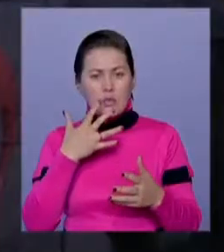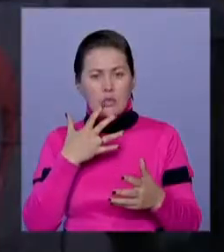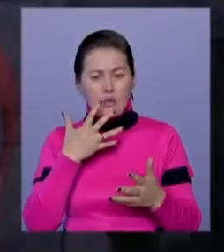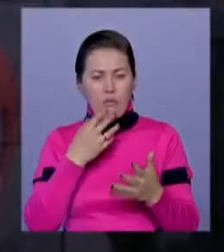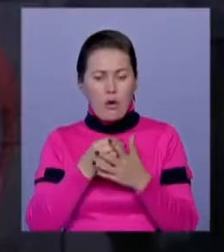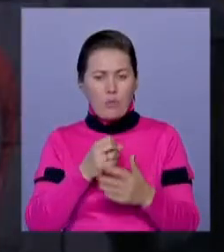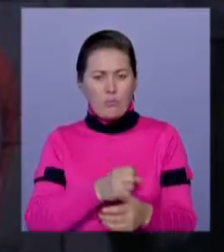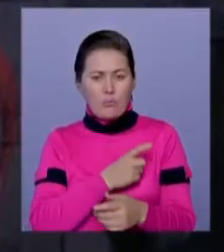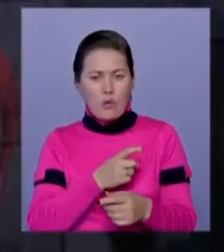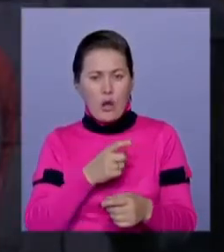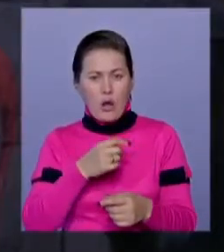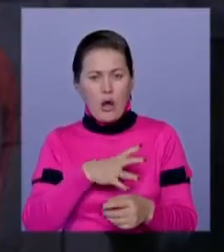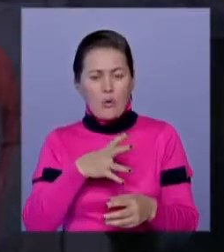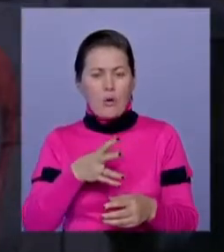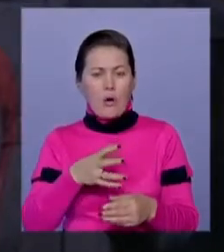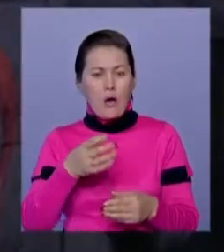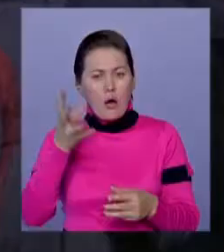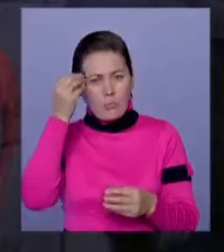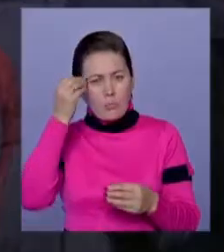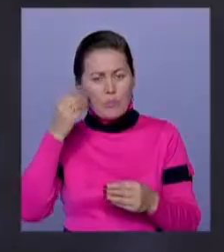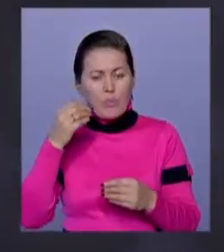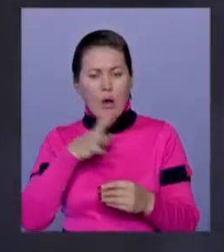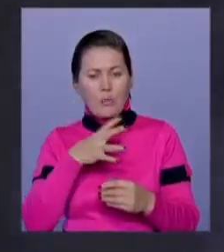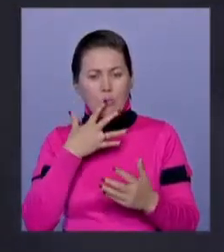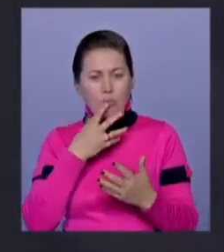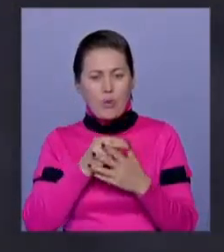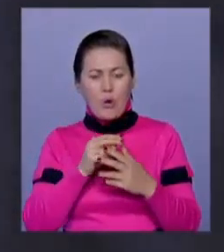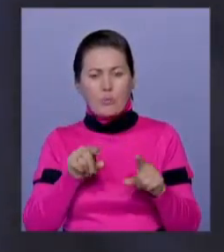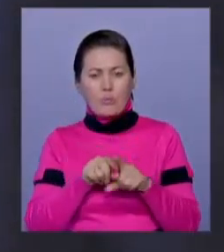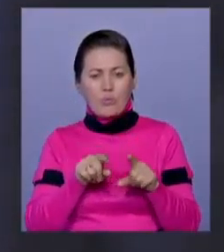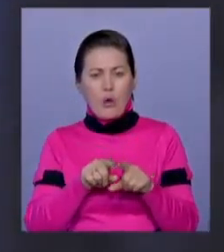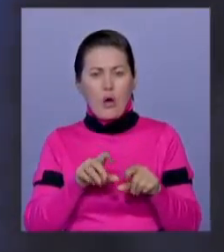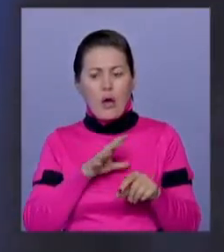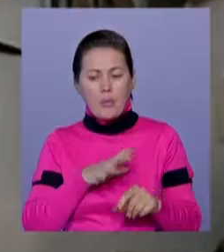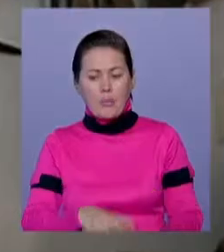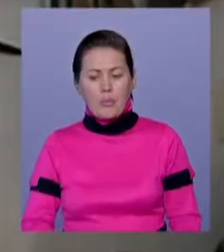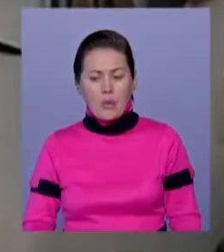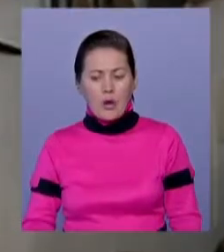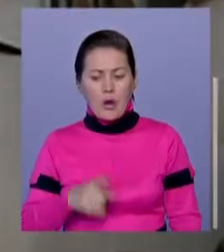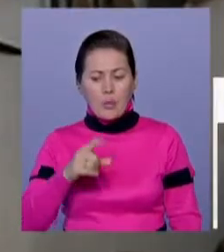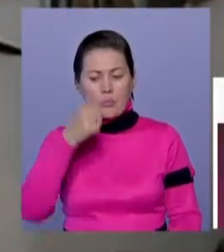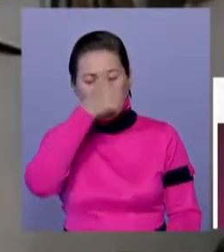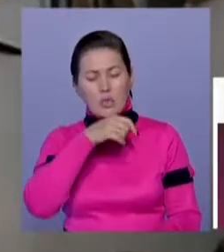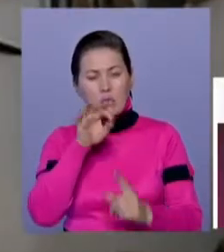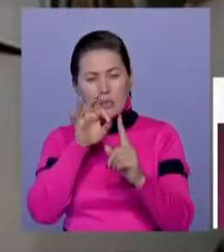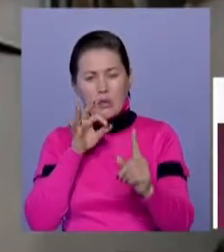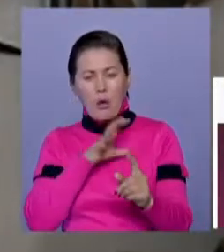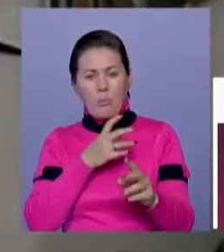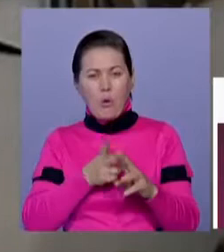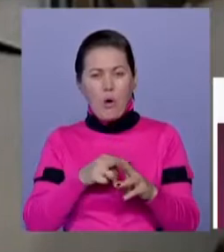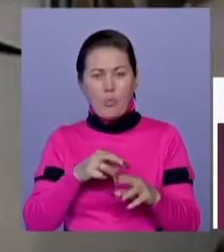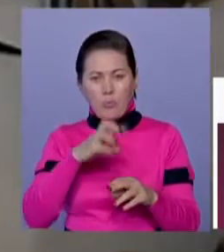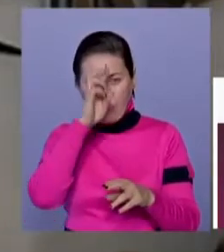дейді мақаланың мәнінен үлген ұсталар. Ондаған ғасыр, жүздеген жыл бұрын мынау садақ ату біздің елімізде